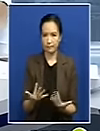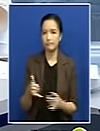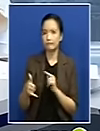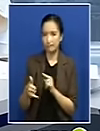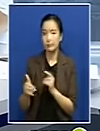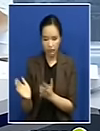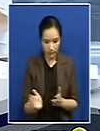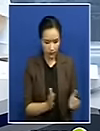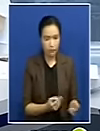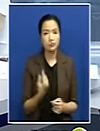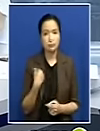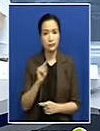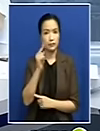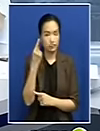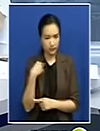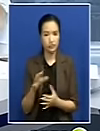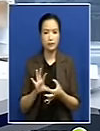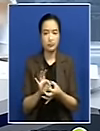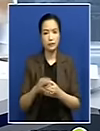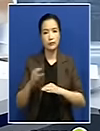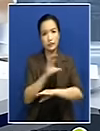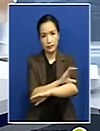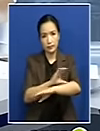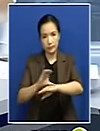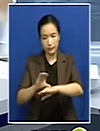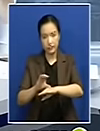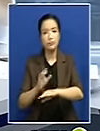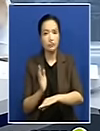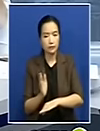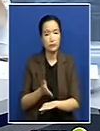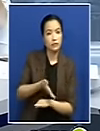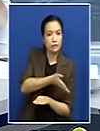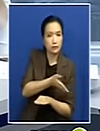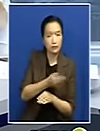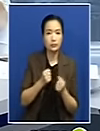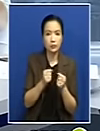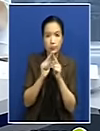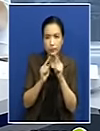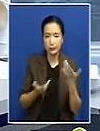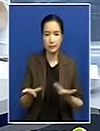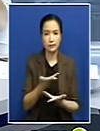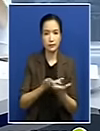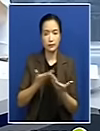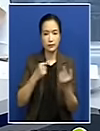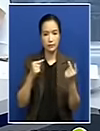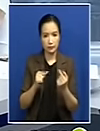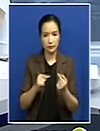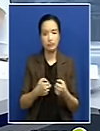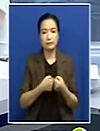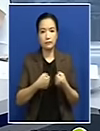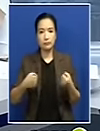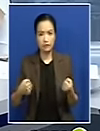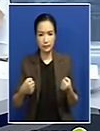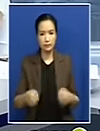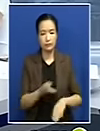อีกหนึ่งเรื่องเป็นการเดินทางเหมือนกันครับเป็นการเดินทางโดยรถไฟฟ้านะฮะหลังจากก่อนหน้านี้มีการพยายามเจรจาในเรื่องของส่วนต่อขยาย